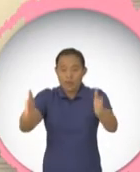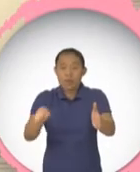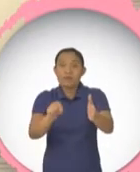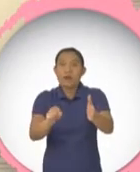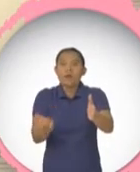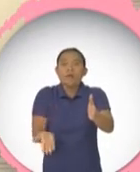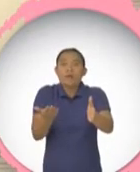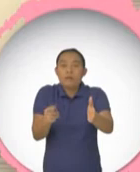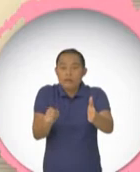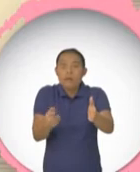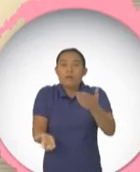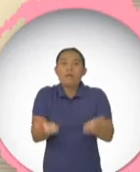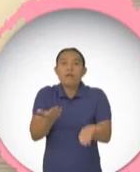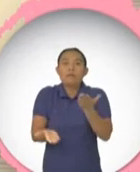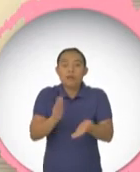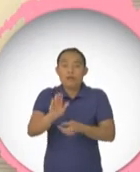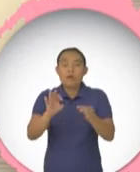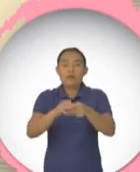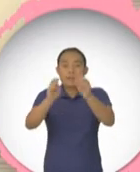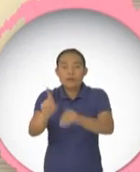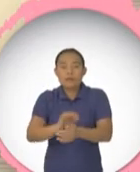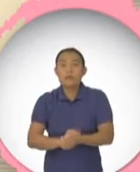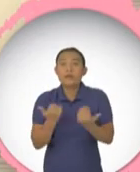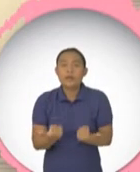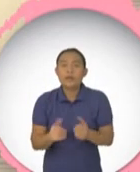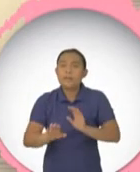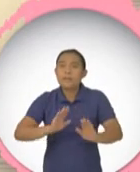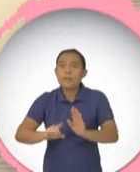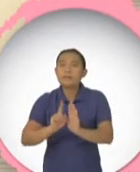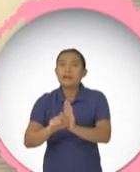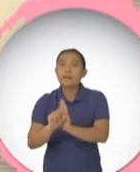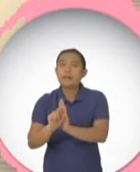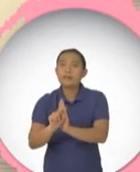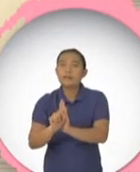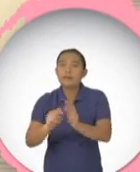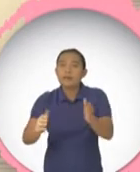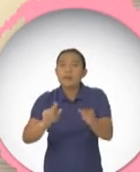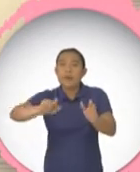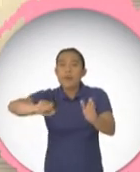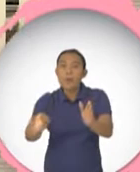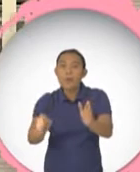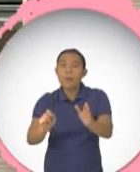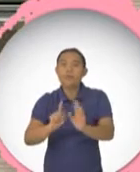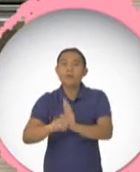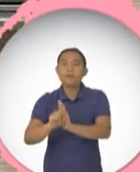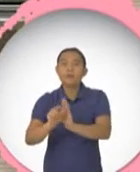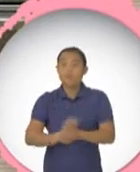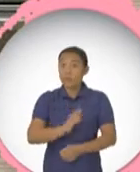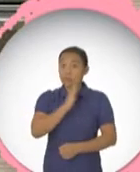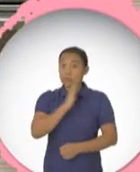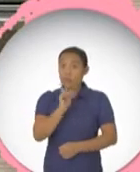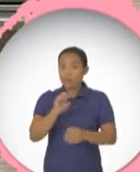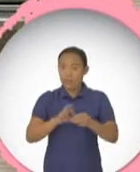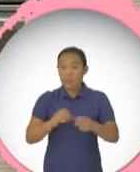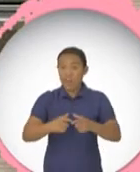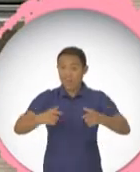ราตัวน้อย ลักษณะแบบนี้เดี๋ยวเราวอร์มไว้ประมาณสัก20นาทีก่อนแล้วกันเน า ะ แล้วเกิดถ้าที่บ้านเขาเป็นเตาใหญ ่เตาใหญ ่ครับ